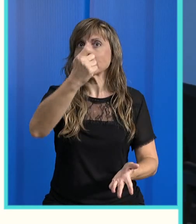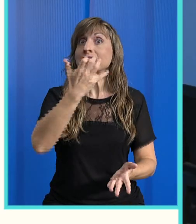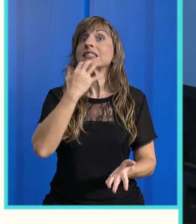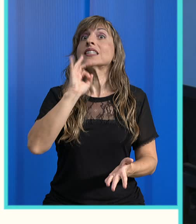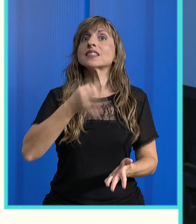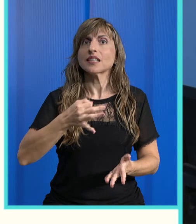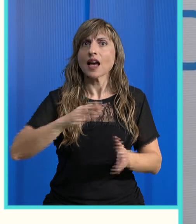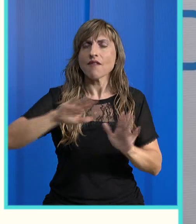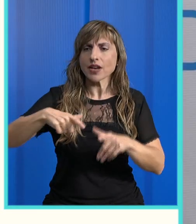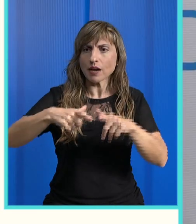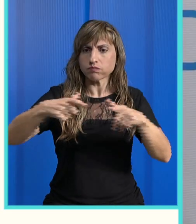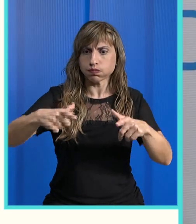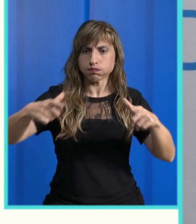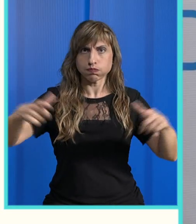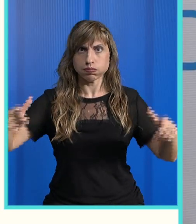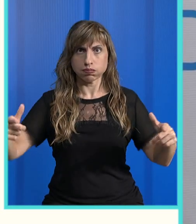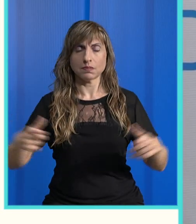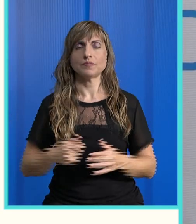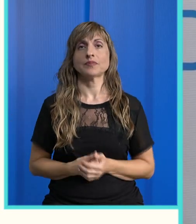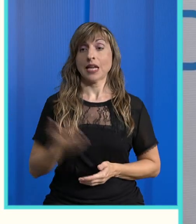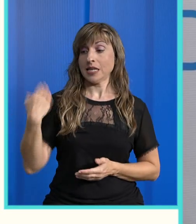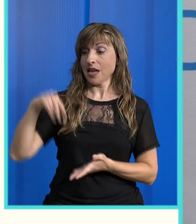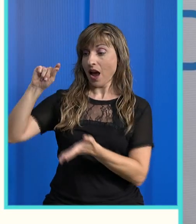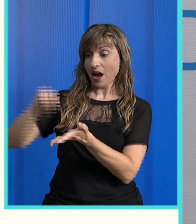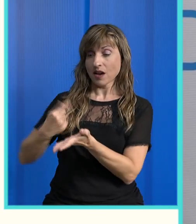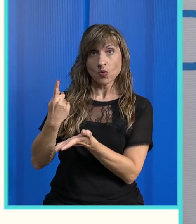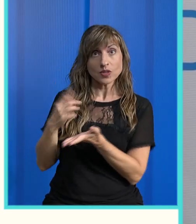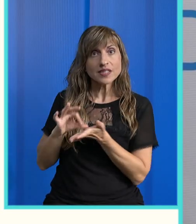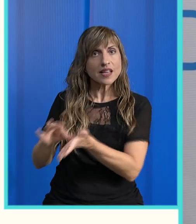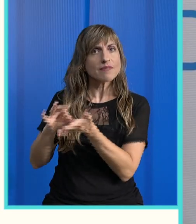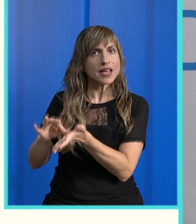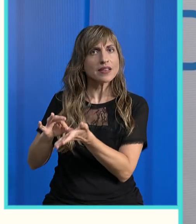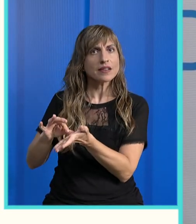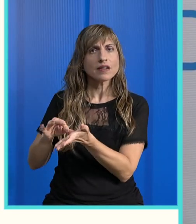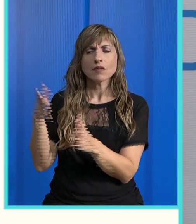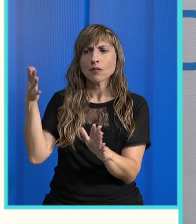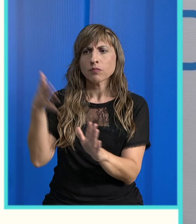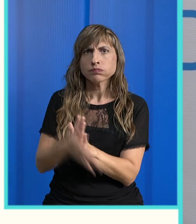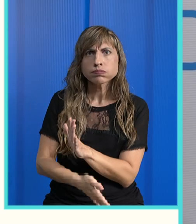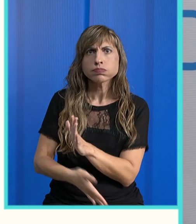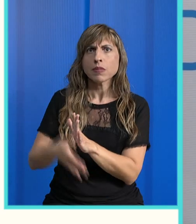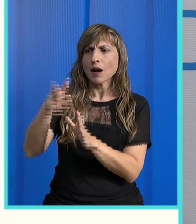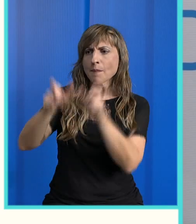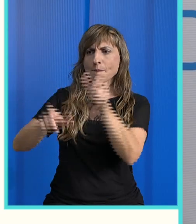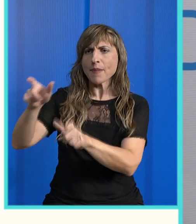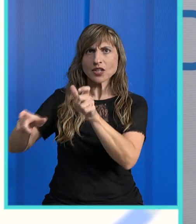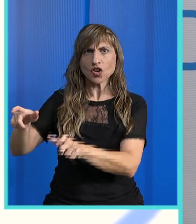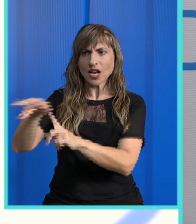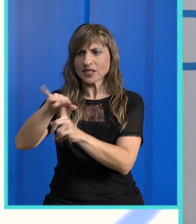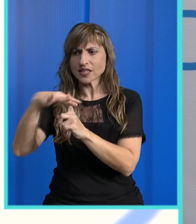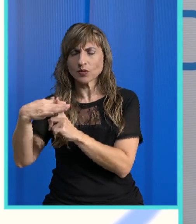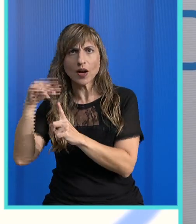tendència es manté. I hem contractat un servei per aquest augment de persones en aquesta situació